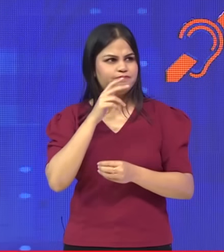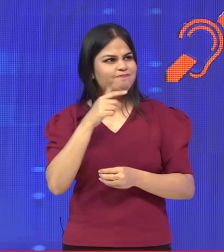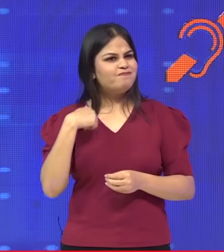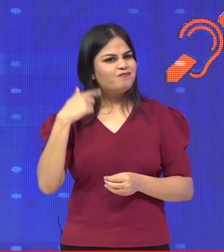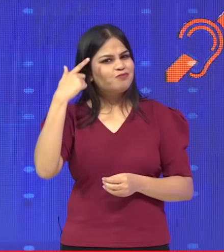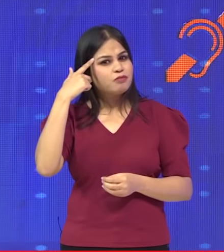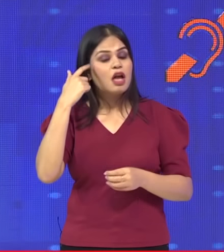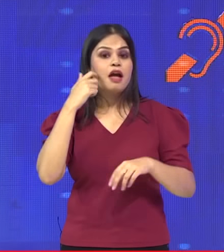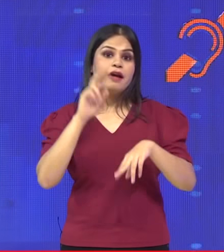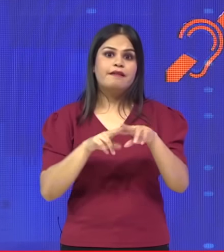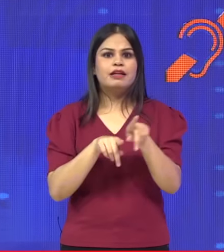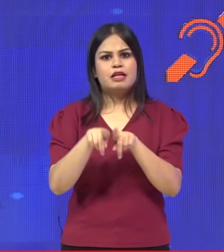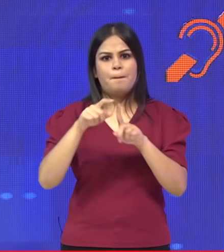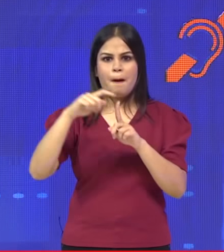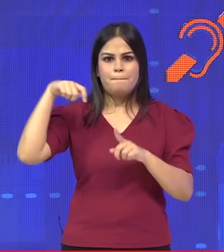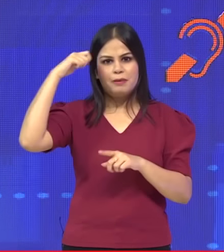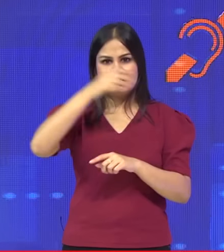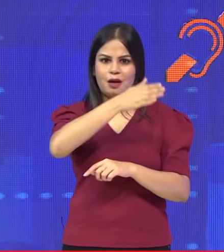पंजाब जा रहे होते